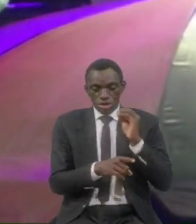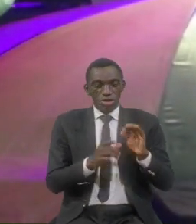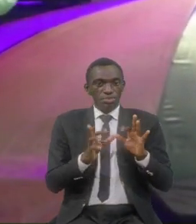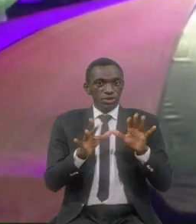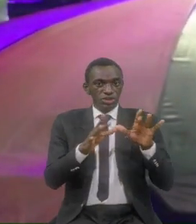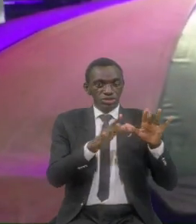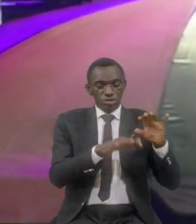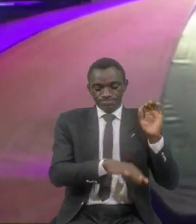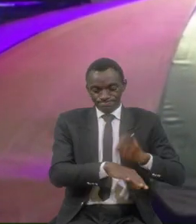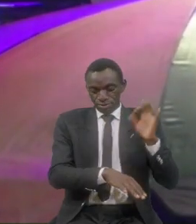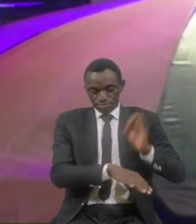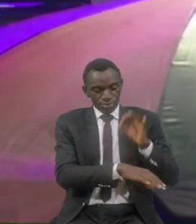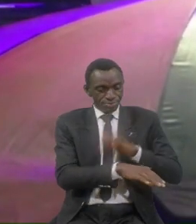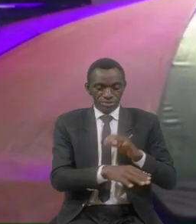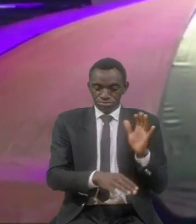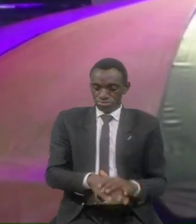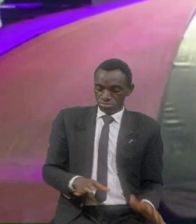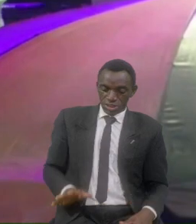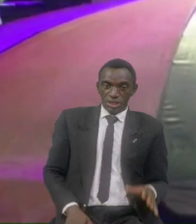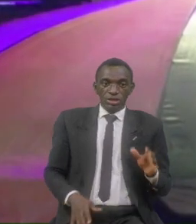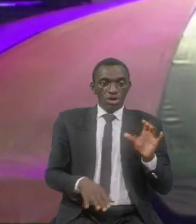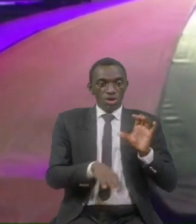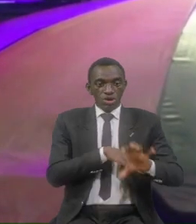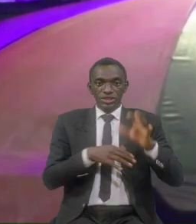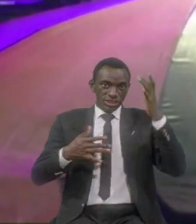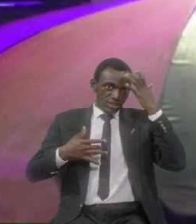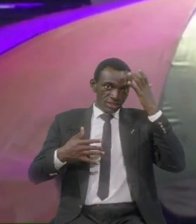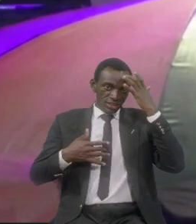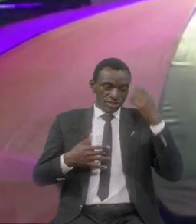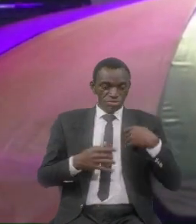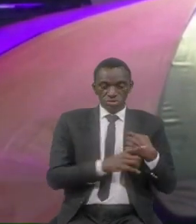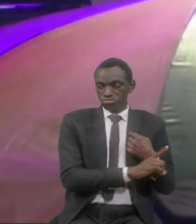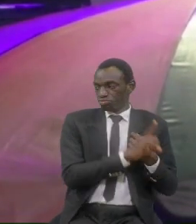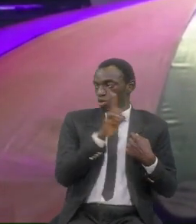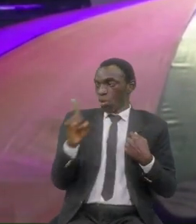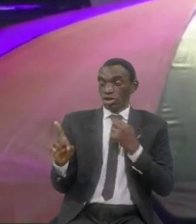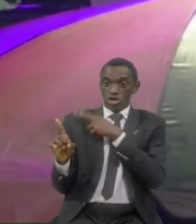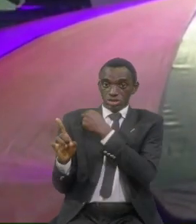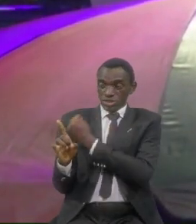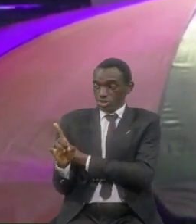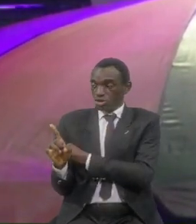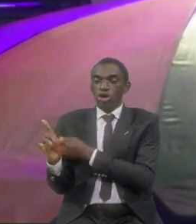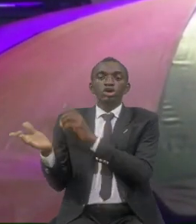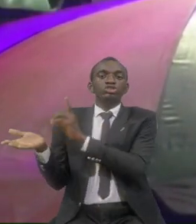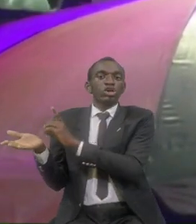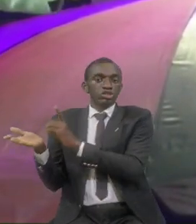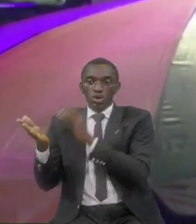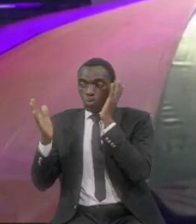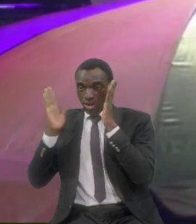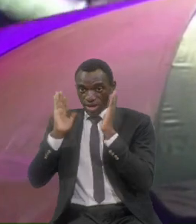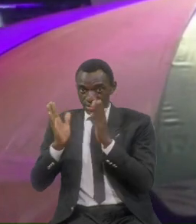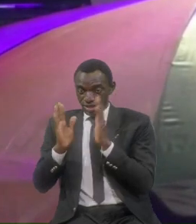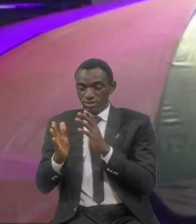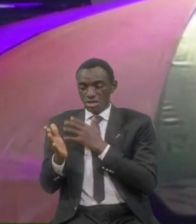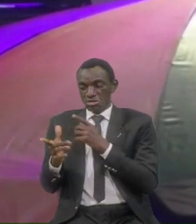gikan sa paak sa kaning mosquito. The doctor treats you and sends you back to that same place. More